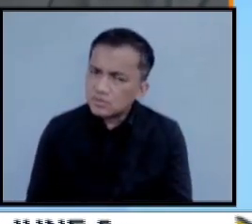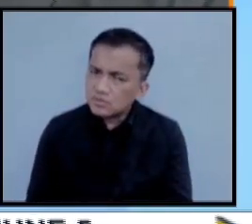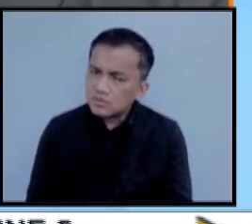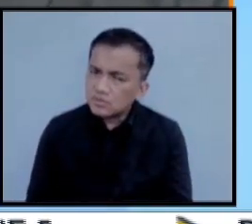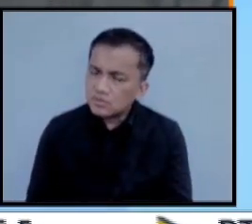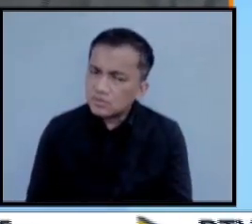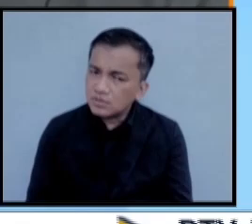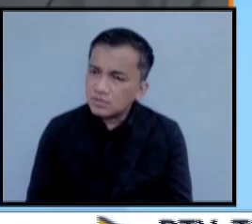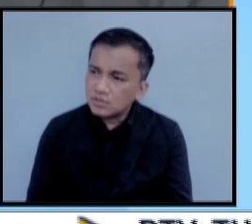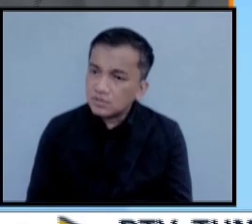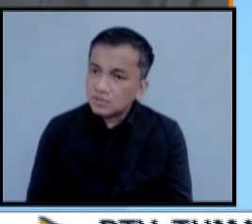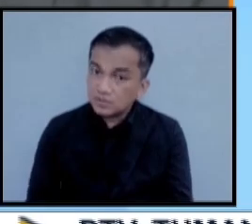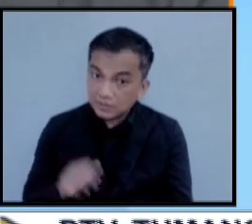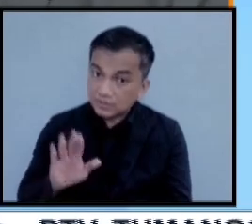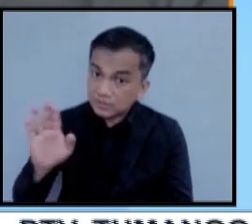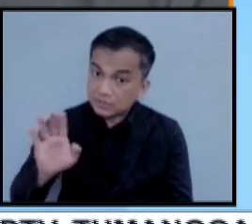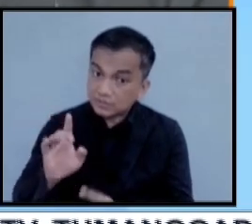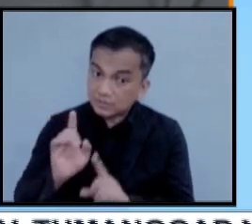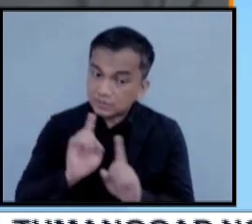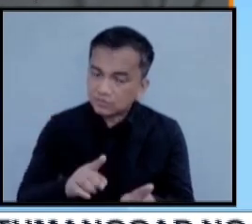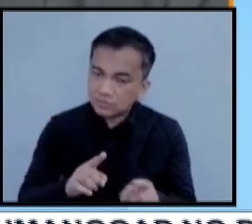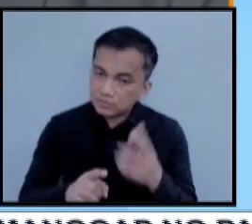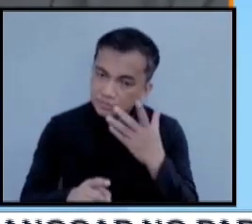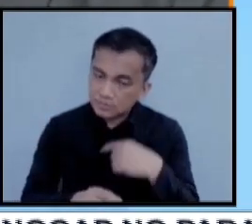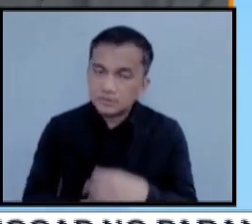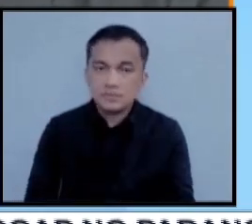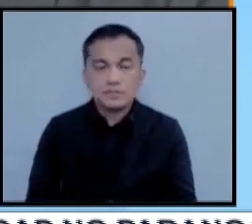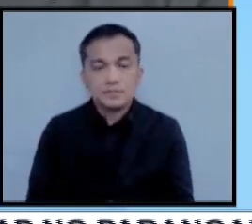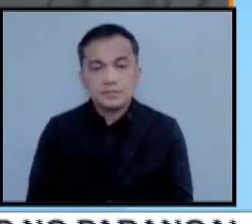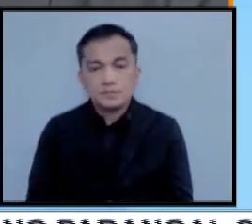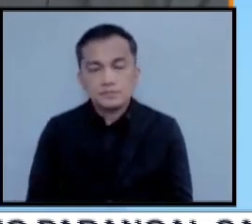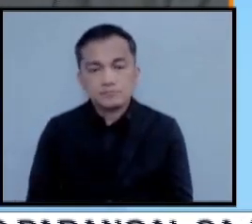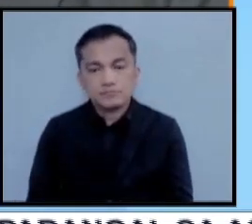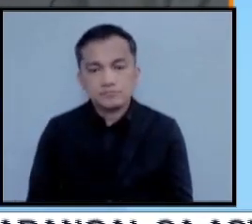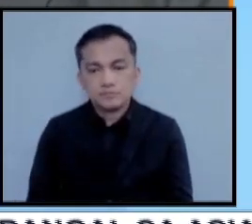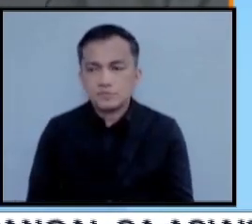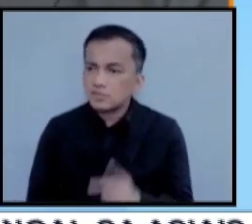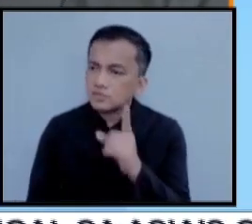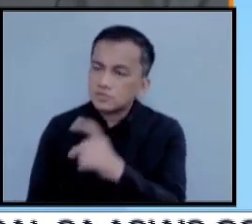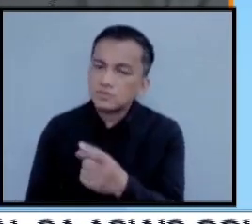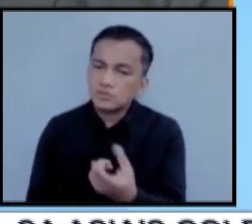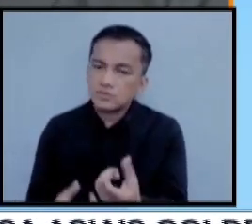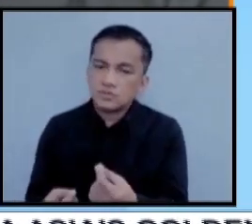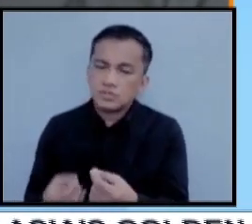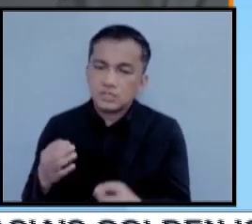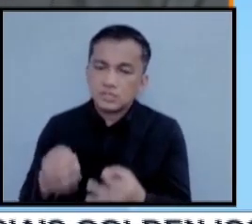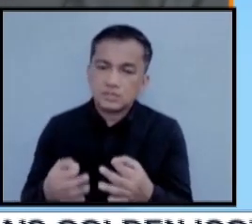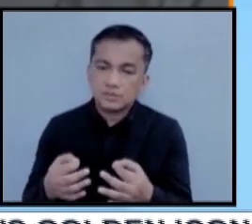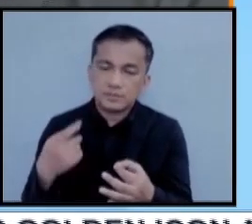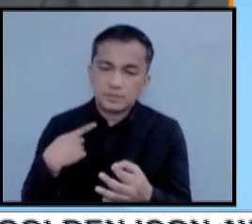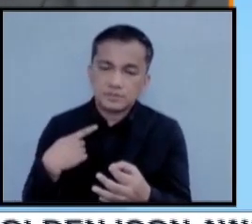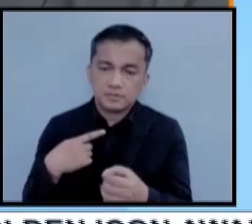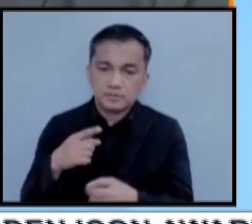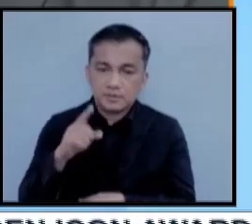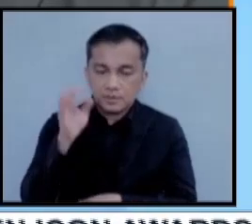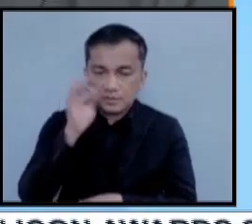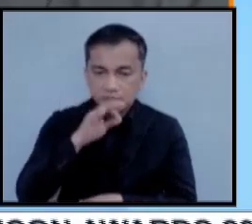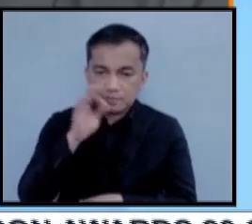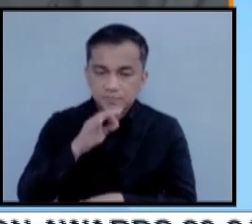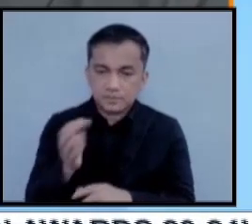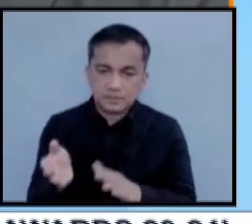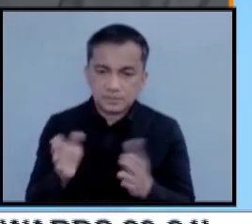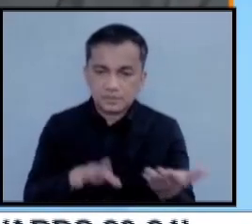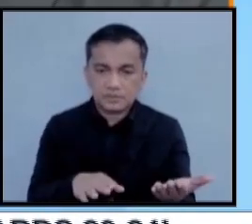na sinagot niya ng sa tangin ko'y napakaganda ay yung tinanong siya kung anong gagawin natin kapag merong isang Pilipino